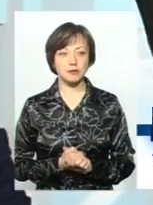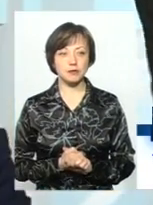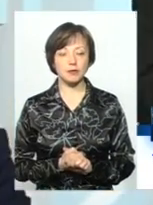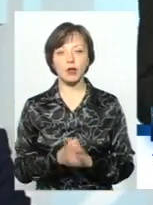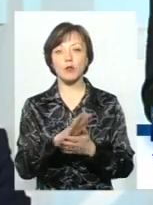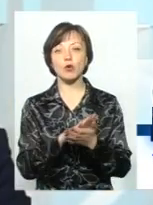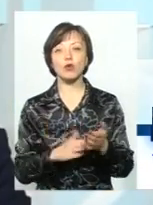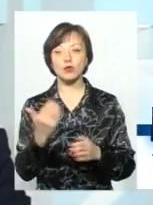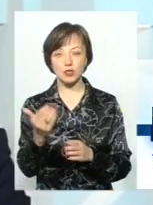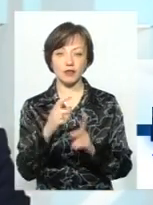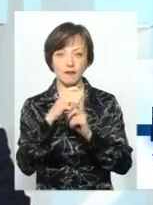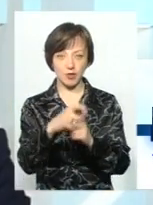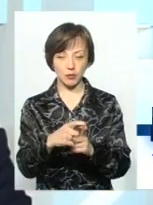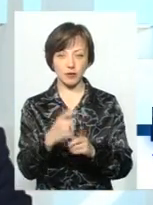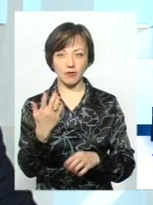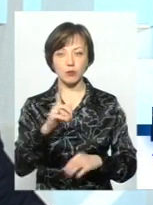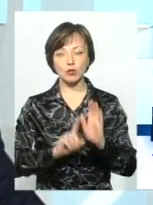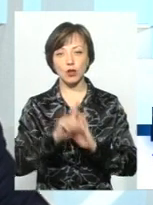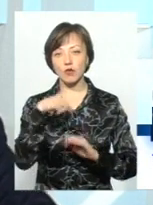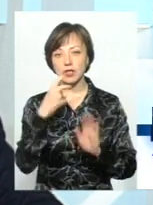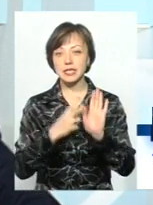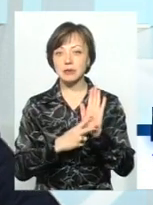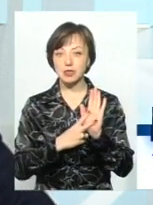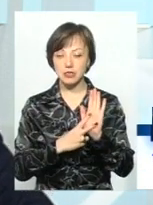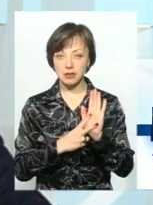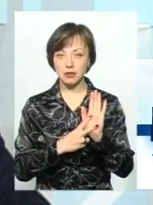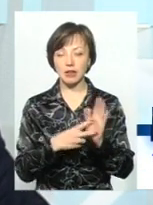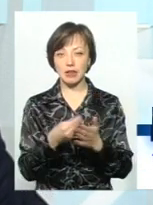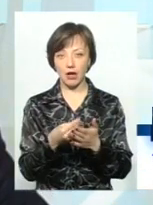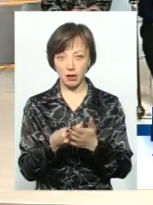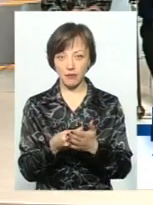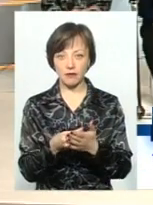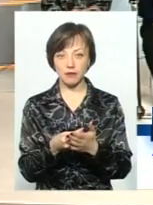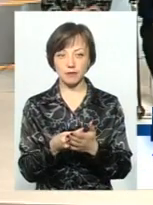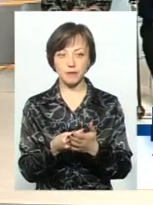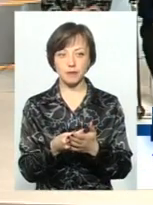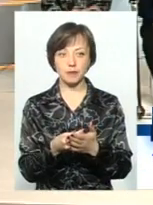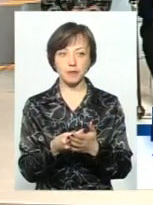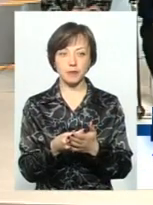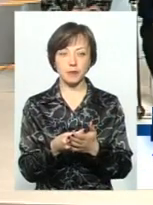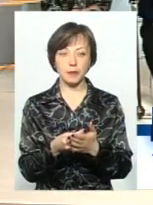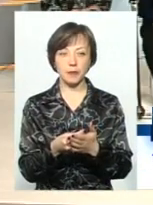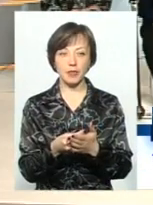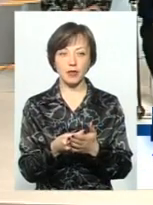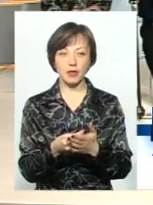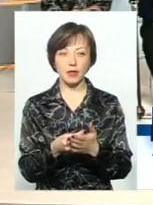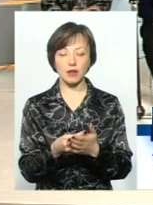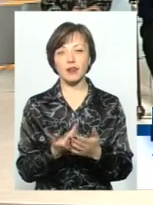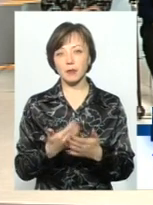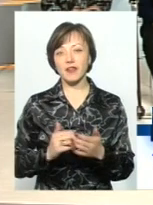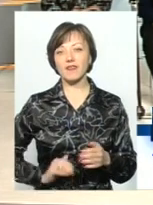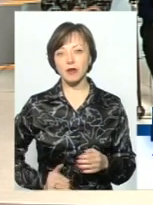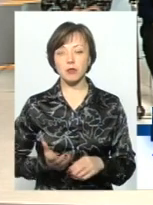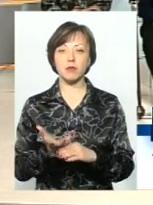тої відповіді, коли ви говорили. Отже, 70, от беремо тариф, так, який є діючий. Зараз ви наводили приклад юридичних осіб,